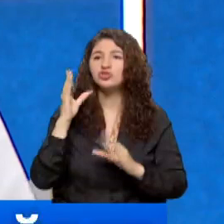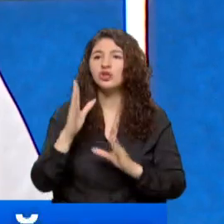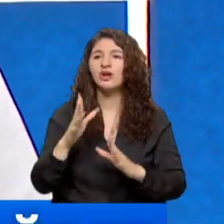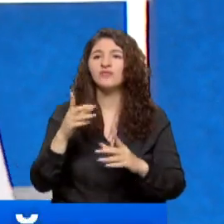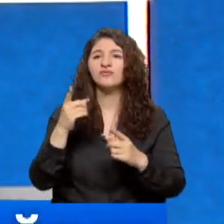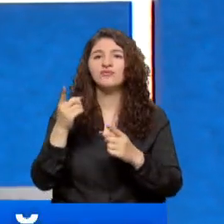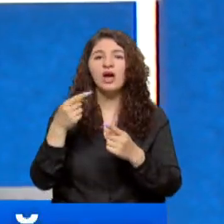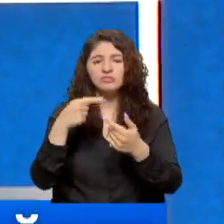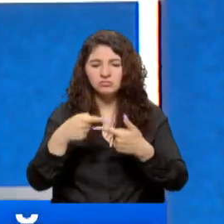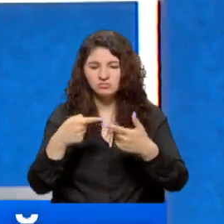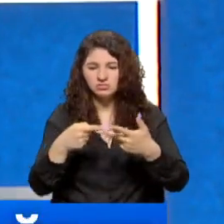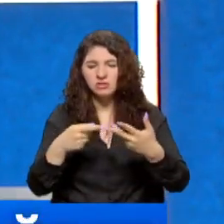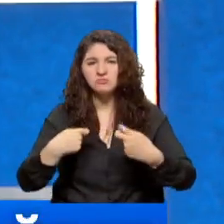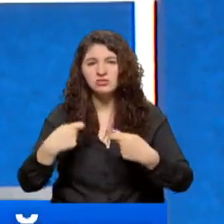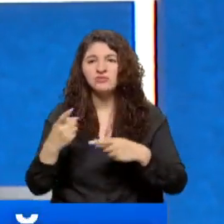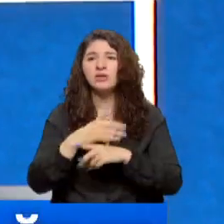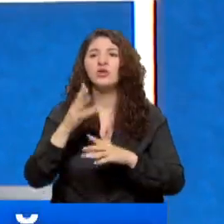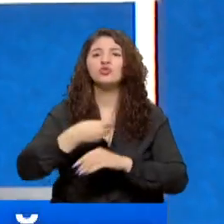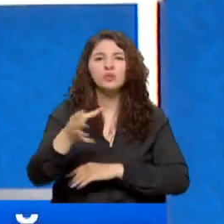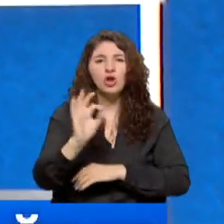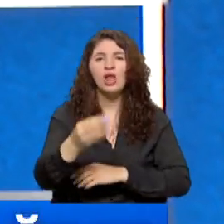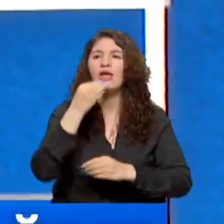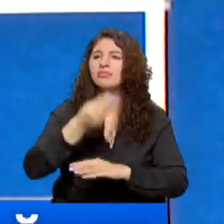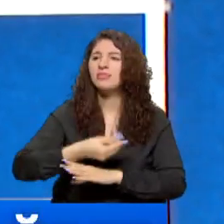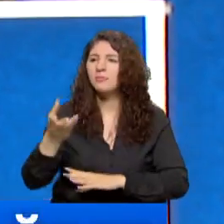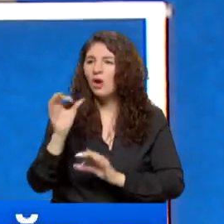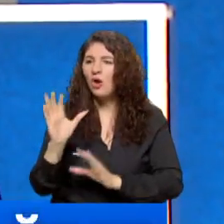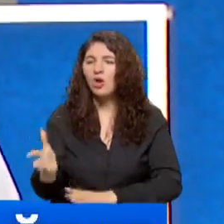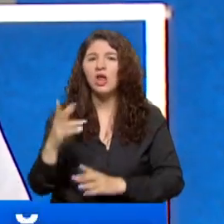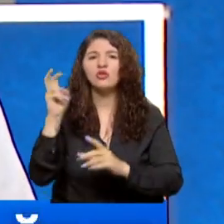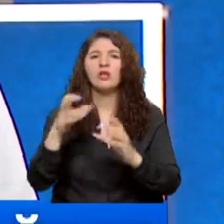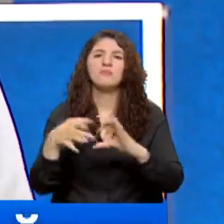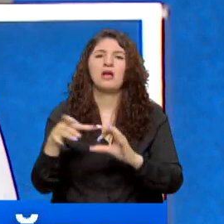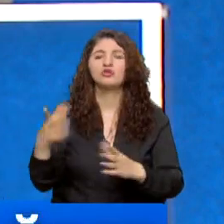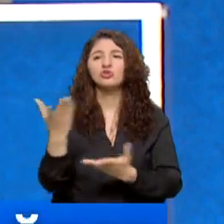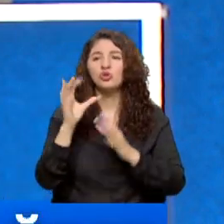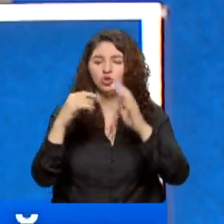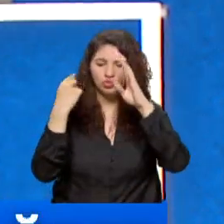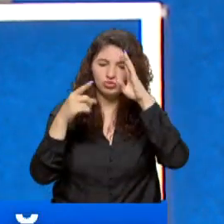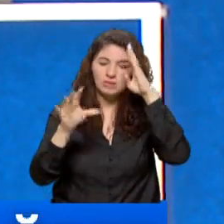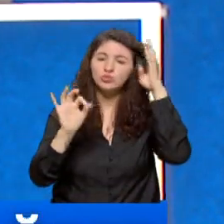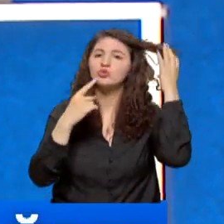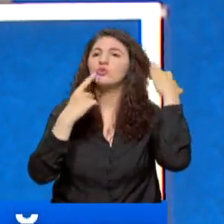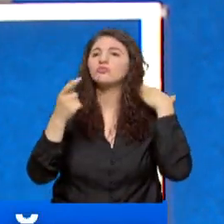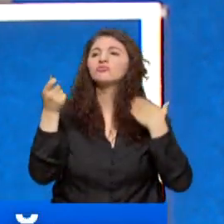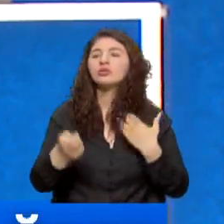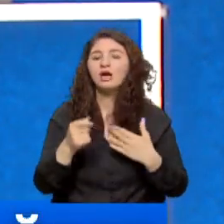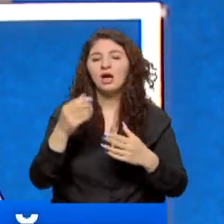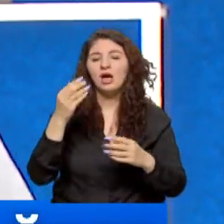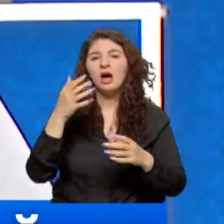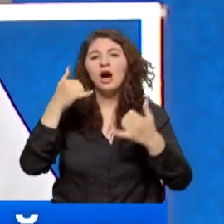birçok empty yatarım da hep dolara endeksidir yani gübrede öyle yani Öyle de var yani çünkü mesaj Şöyle düşündüm hep şu söylenir